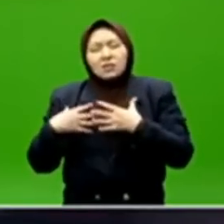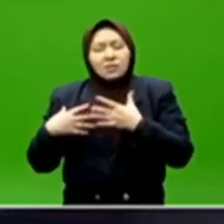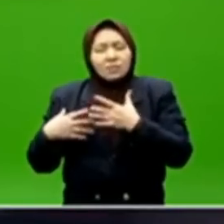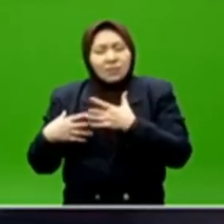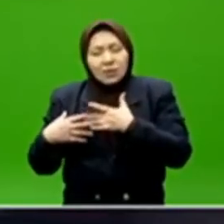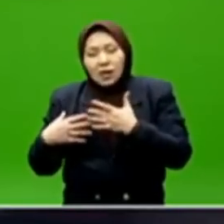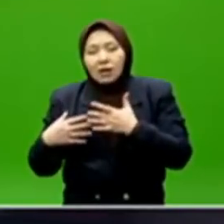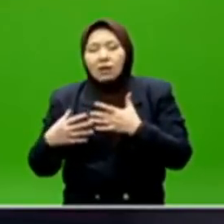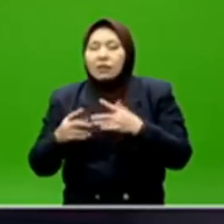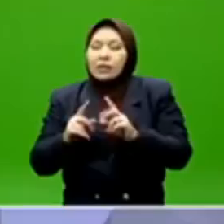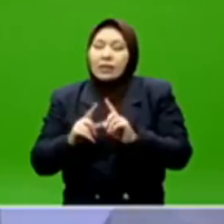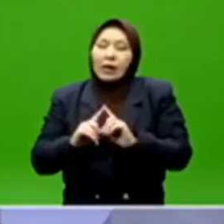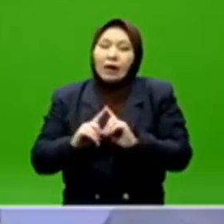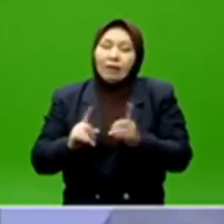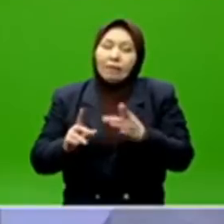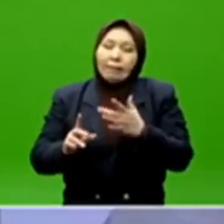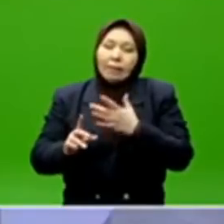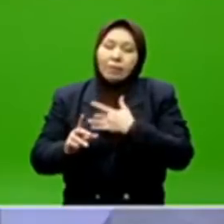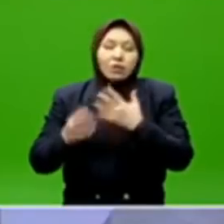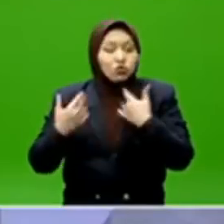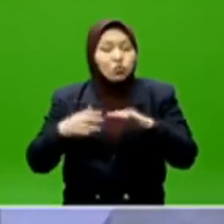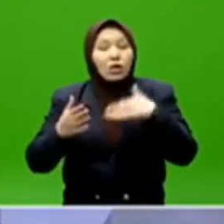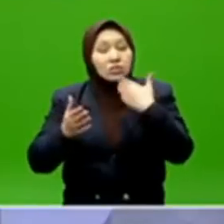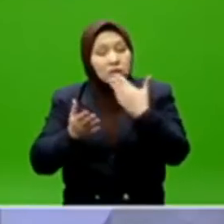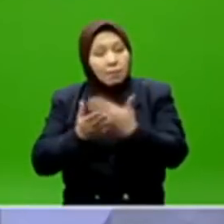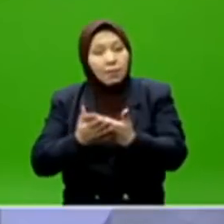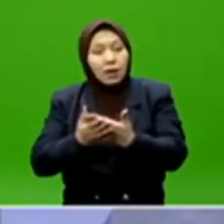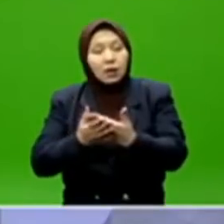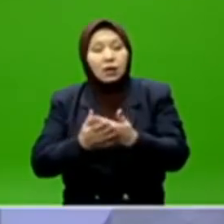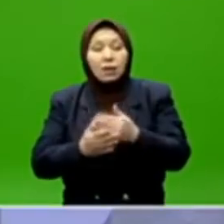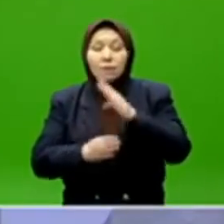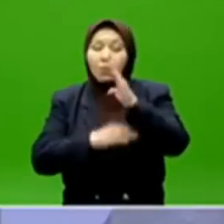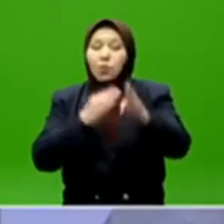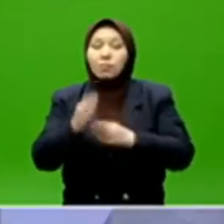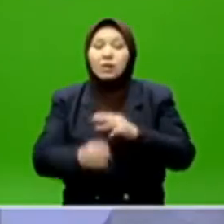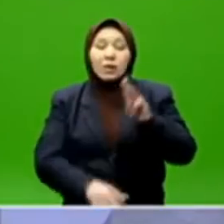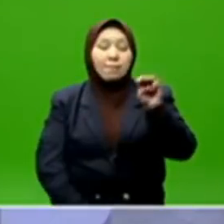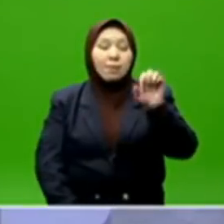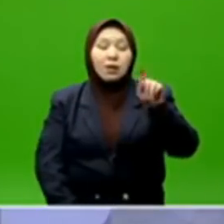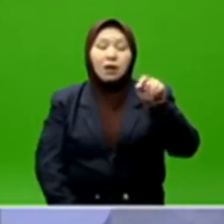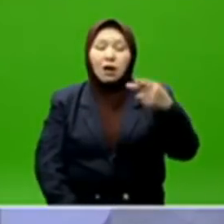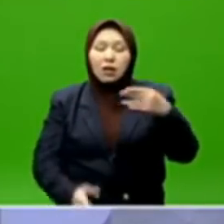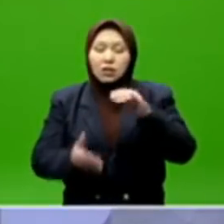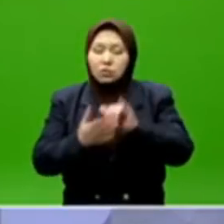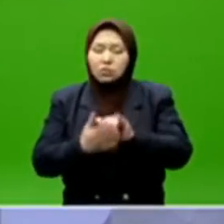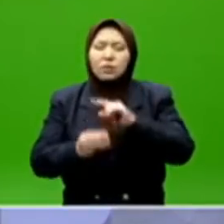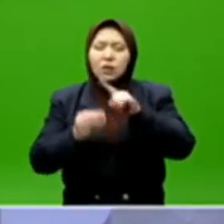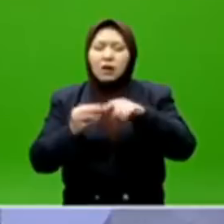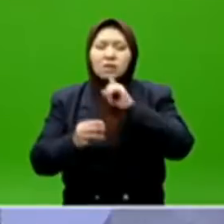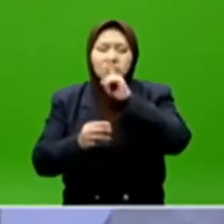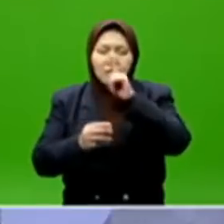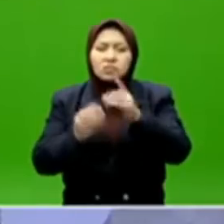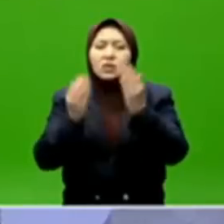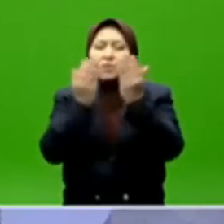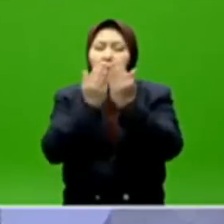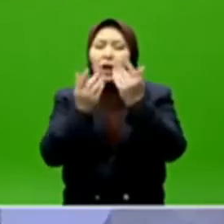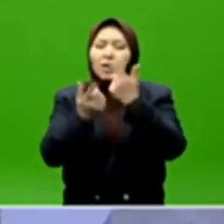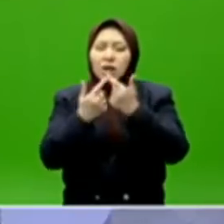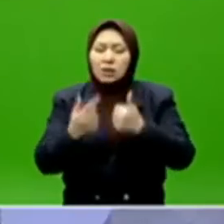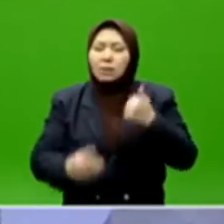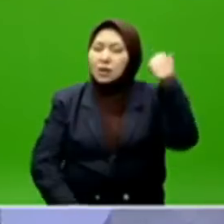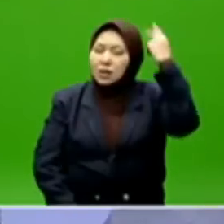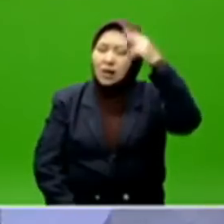terutama tuan-tuan ya yang sudah pun sampai ke bumi Makkatul Mukarramah, itu perkara sebenarnya doa daripada